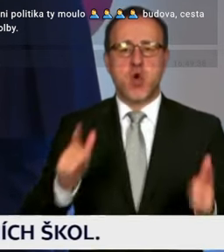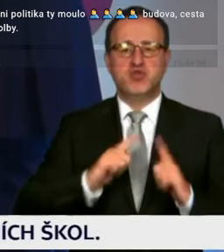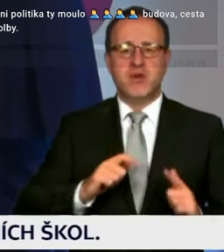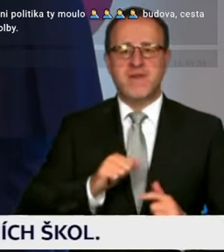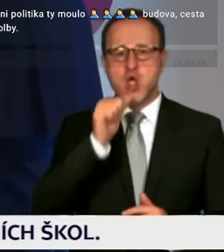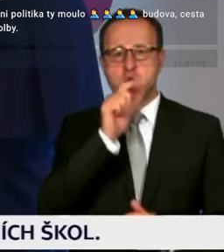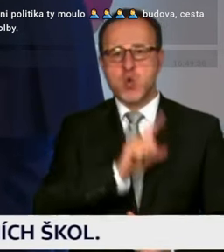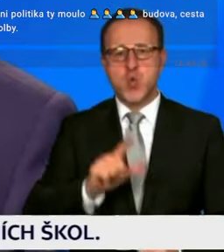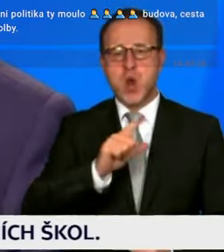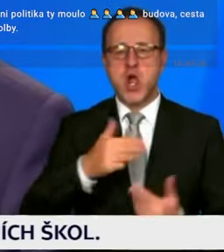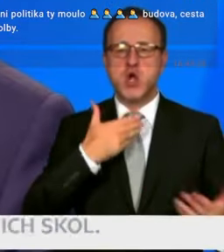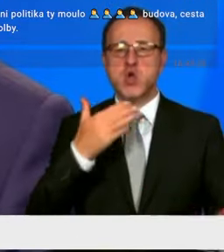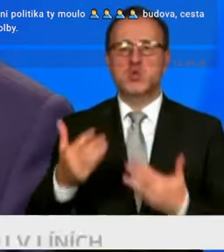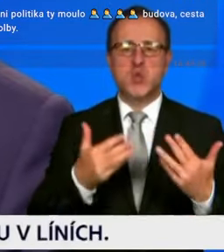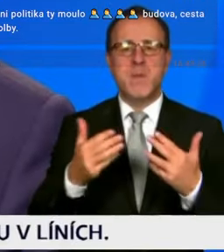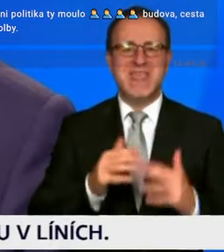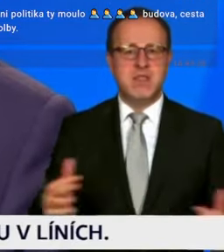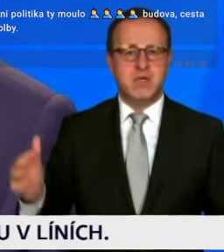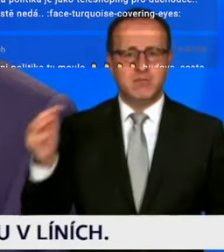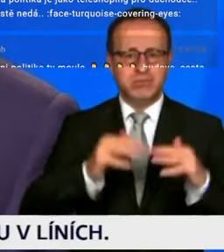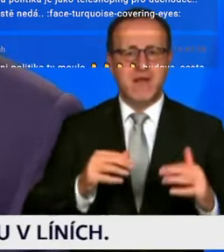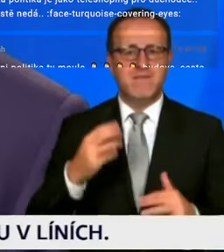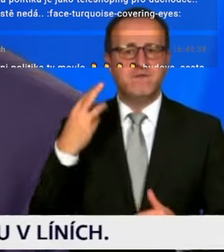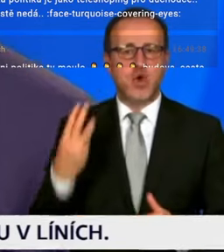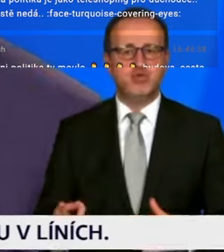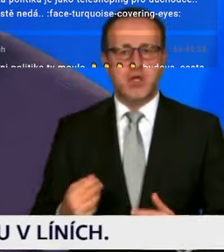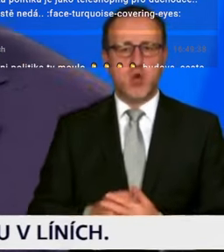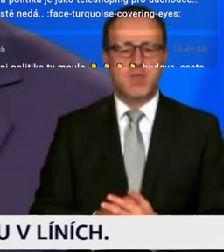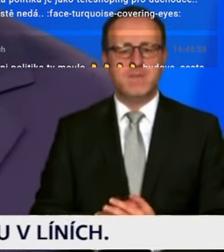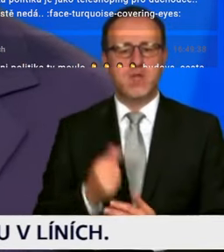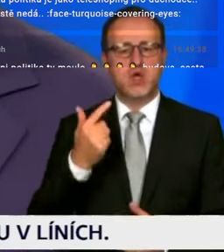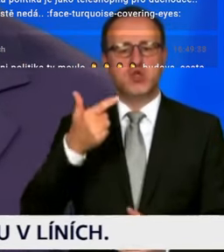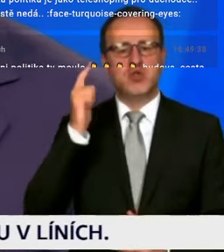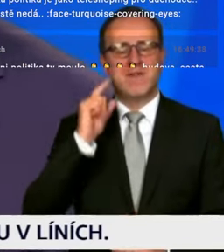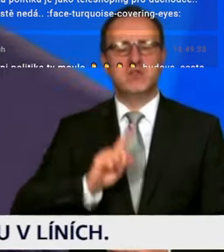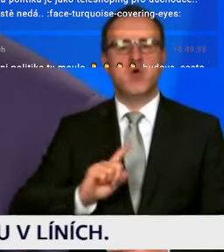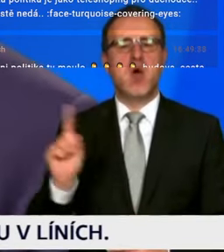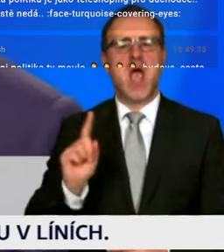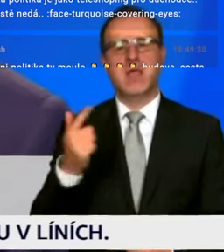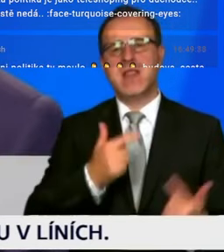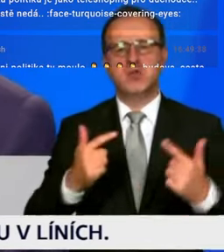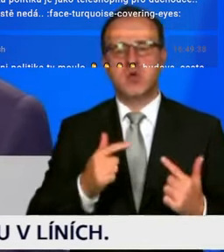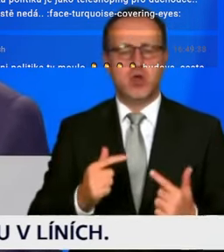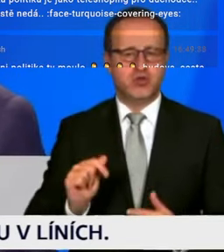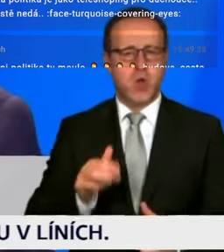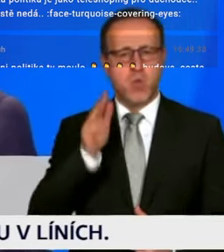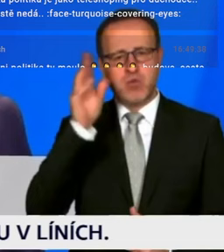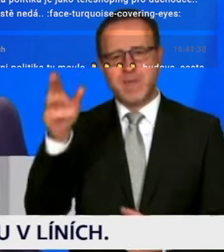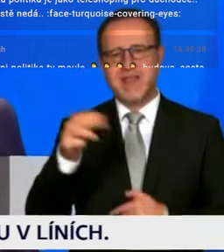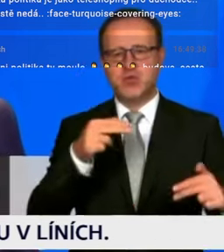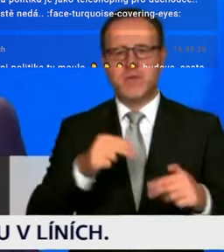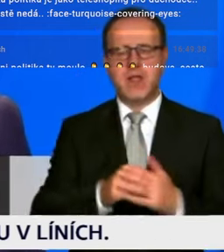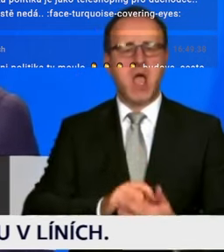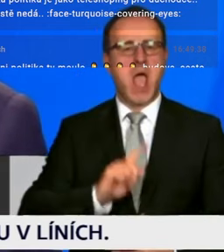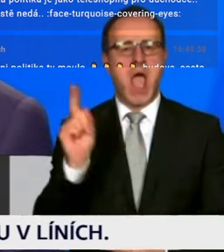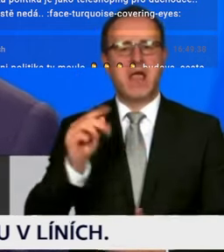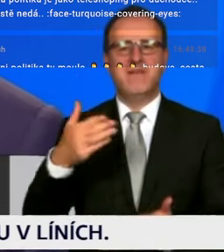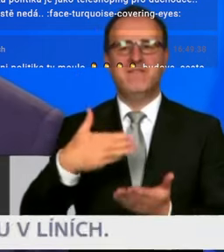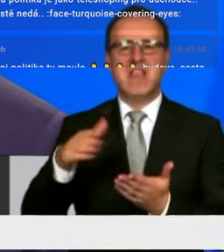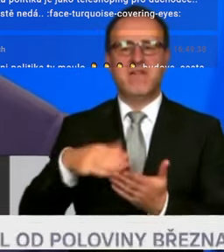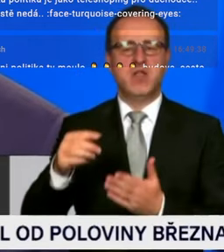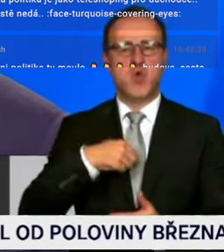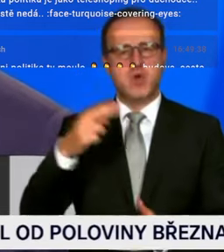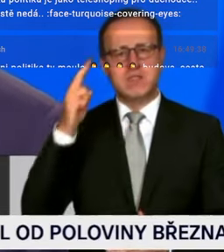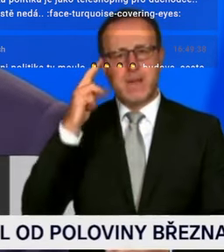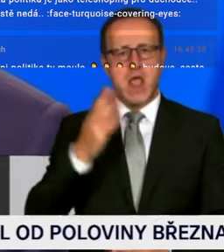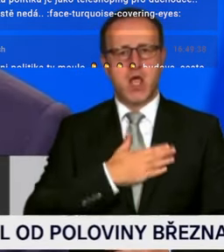washingtone Aký postoj by malo Slovensko zaujať a ke by ste zaujali vy bu budeme o tom ešte diskutovať Aké výdavky to znamená pre Slovensko koľko by